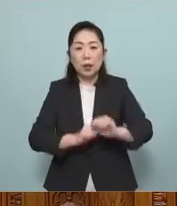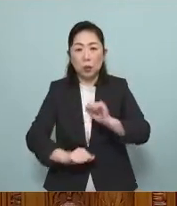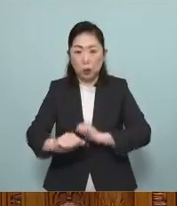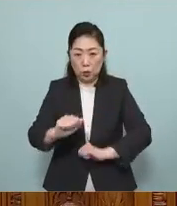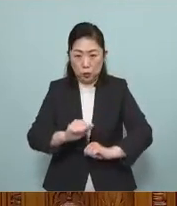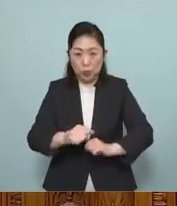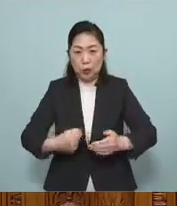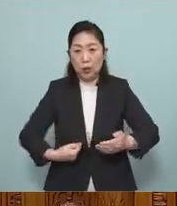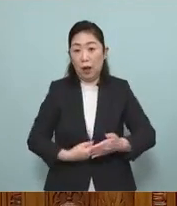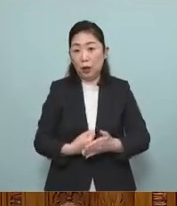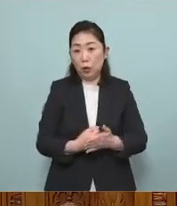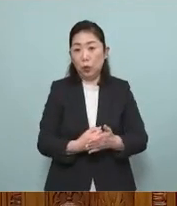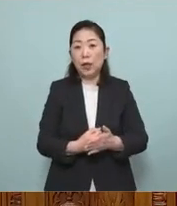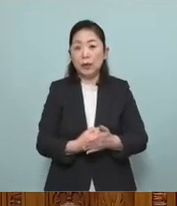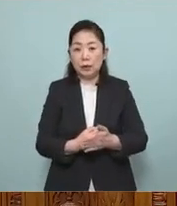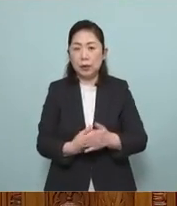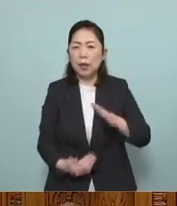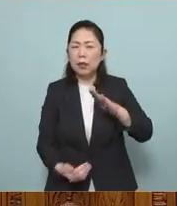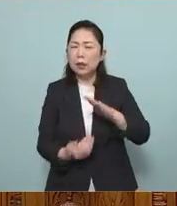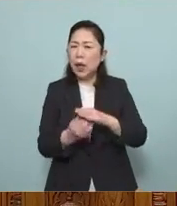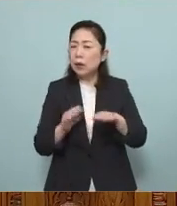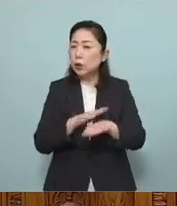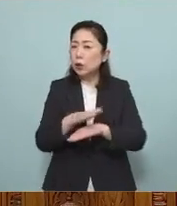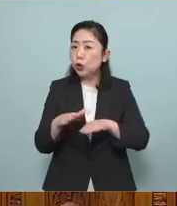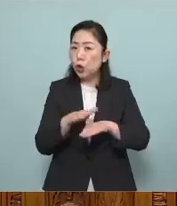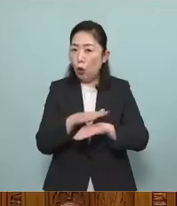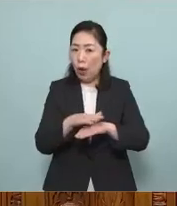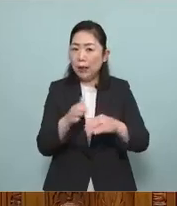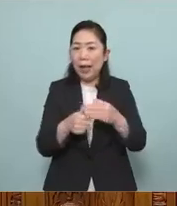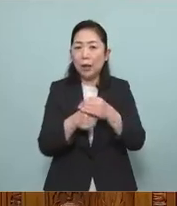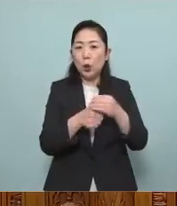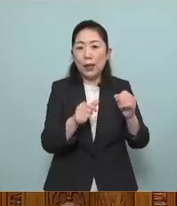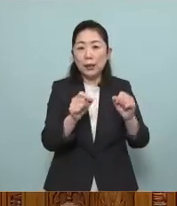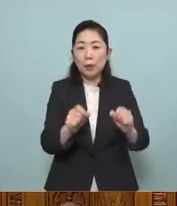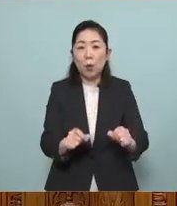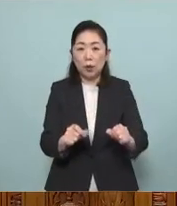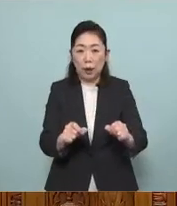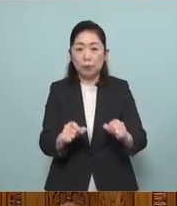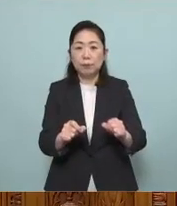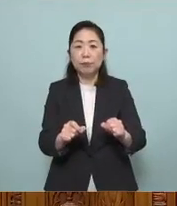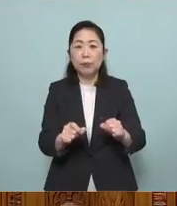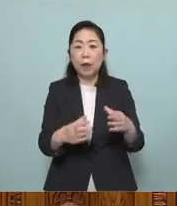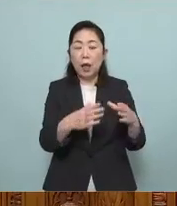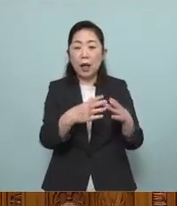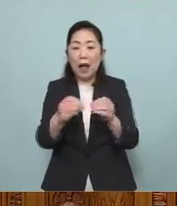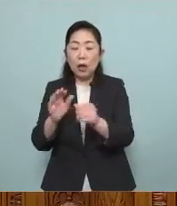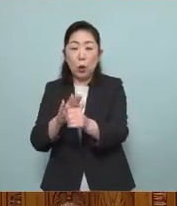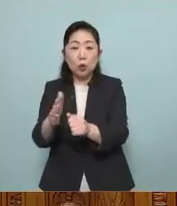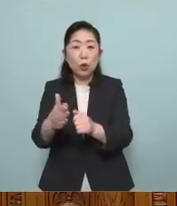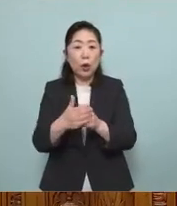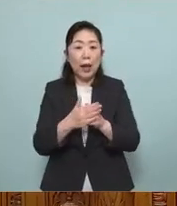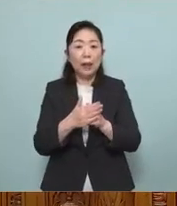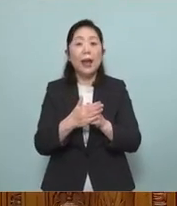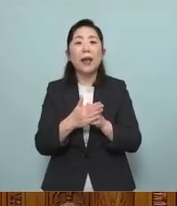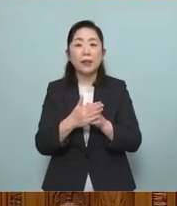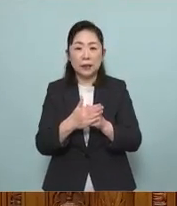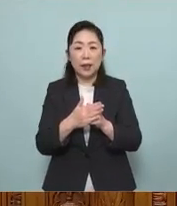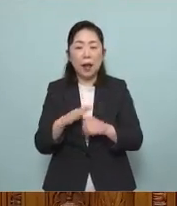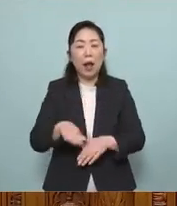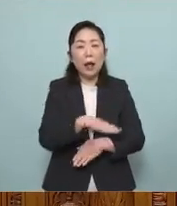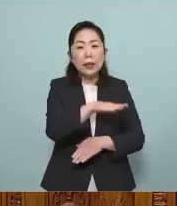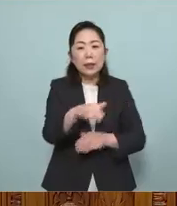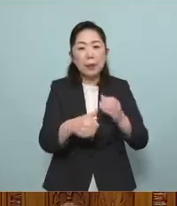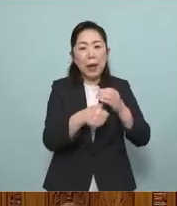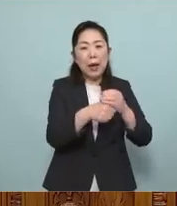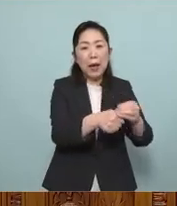です。最重要課題である拉致問題について、各国と連携しながら、すべての拉致被害者